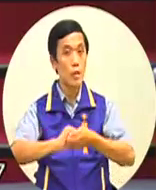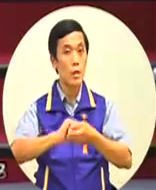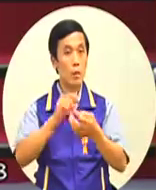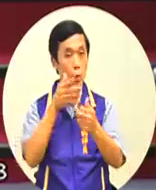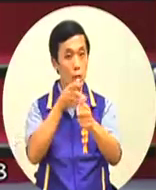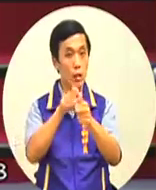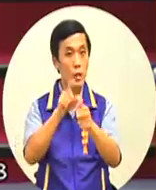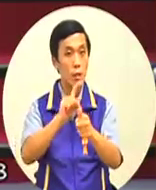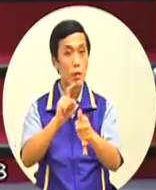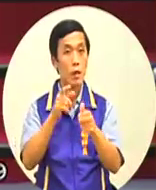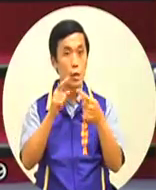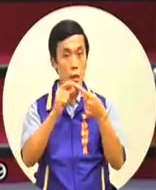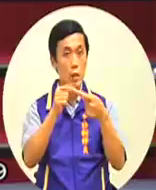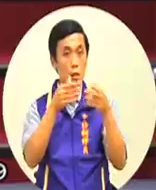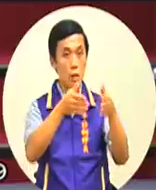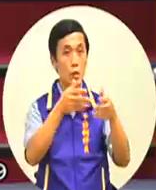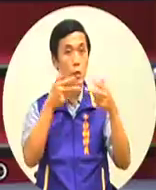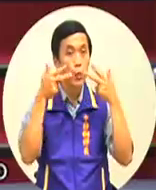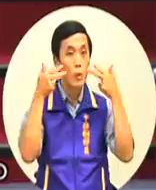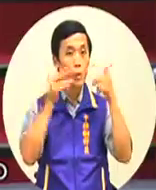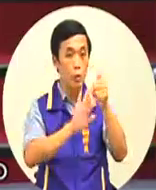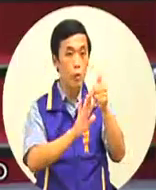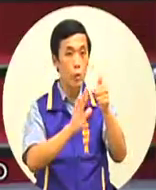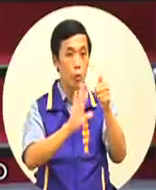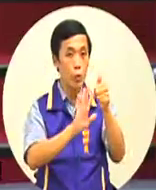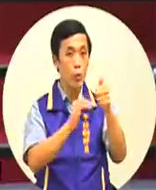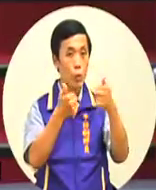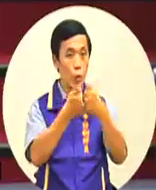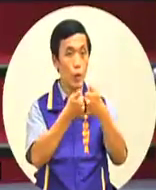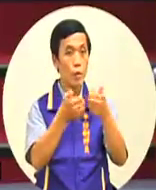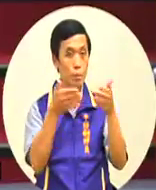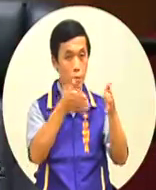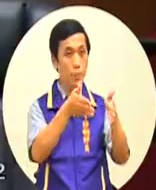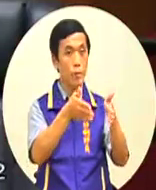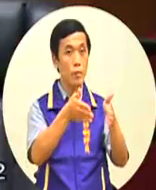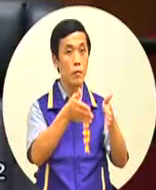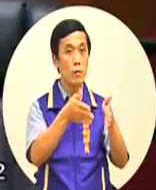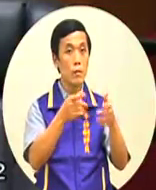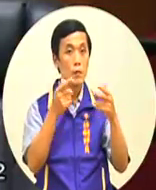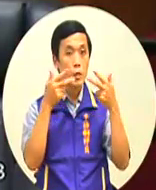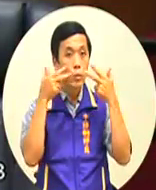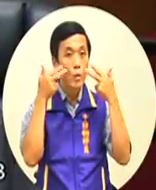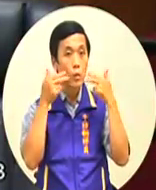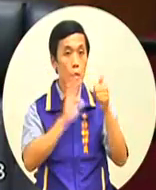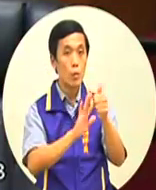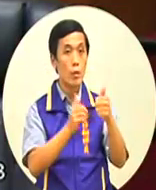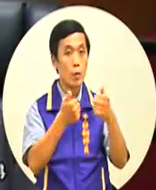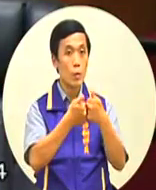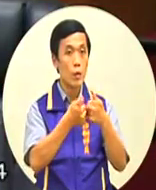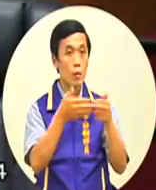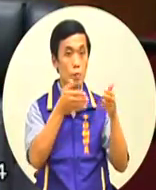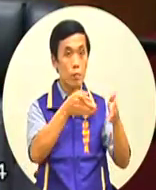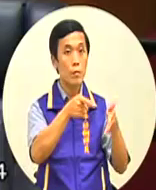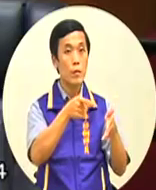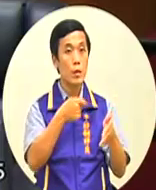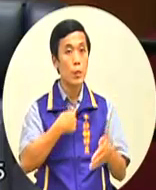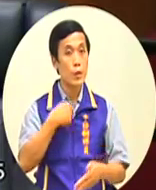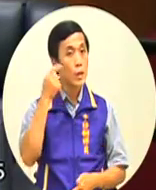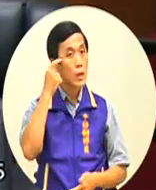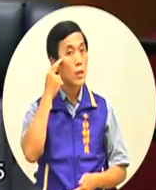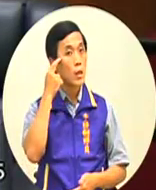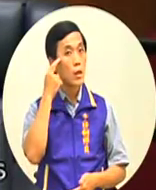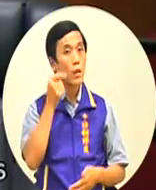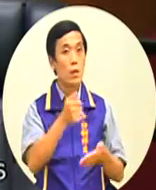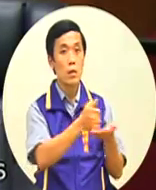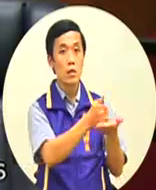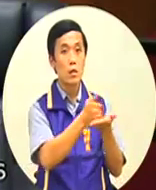针对原住民委员会的部分了哈。原住民委员会的部分，第一个我可能要请